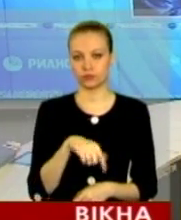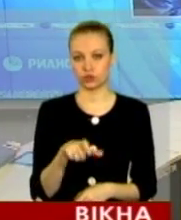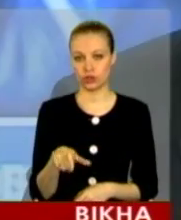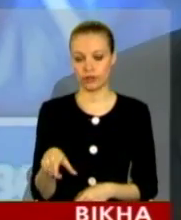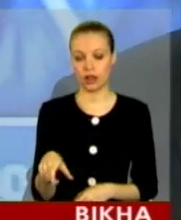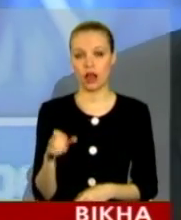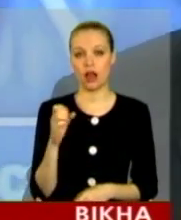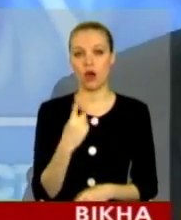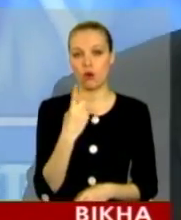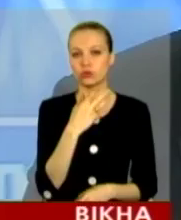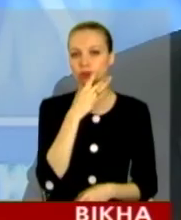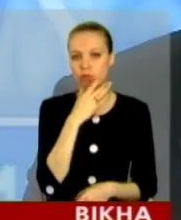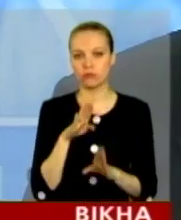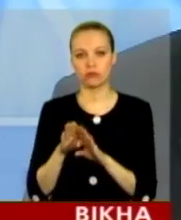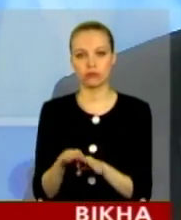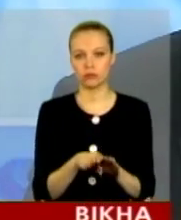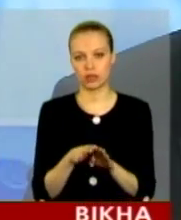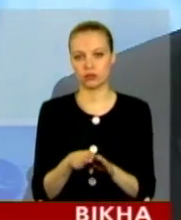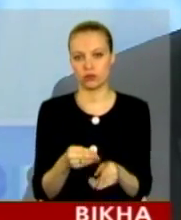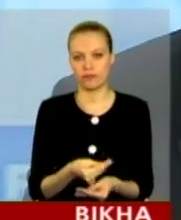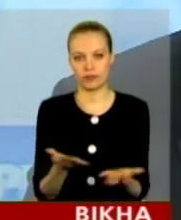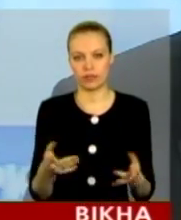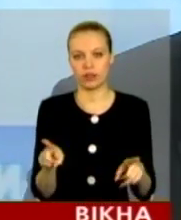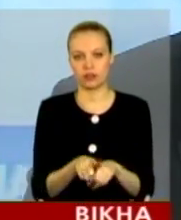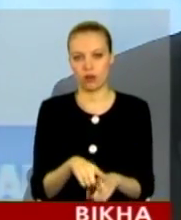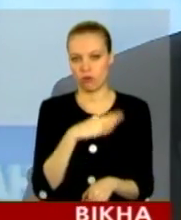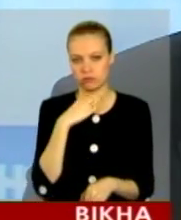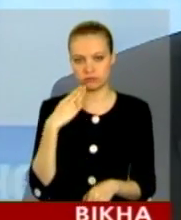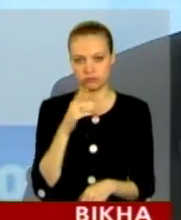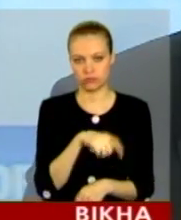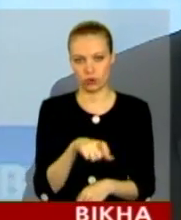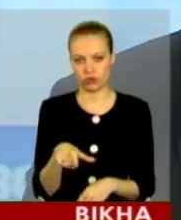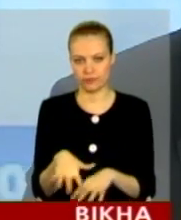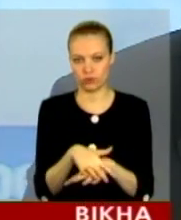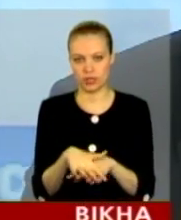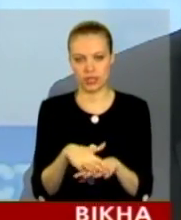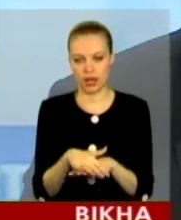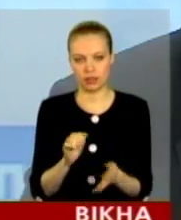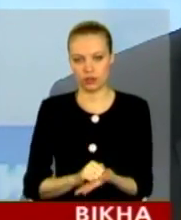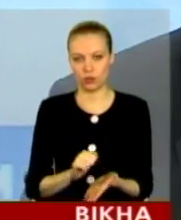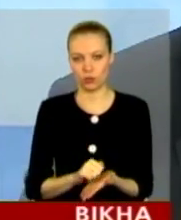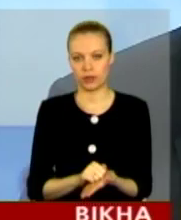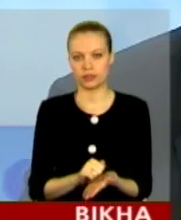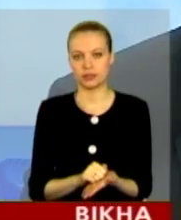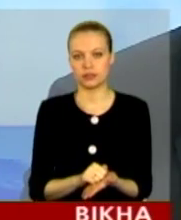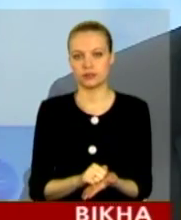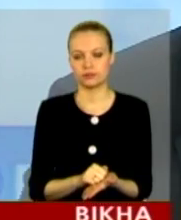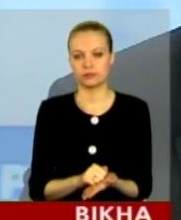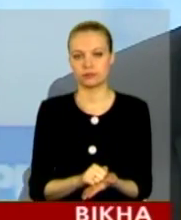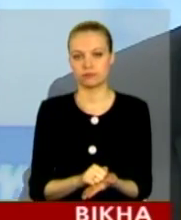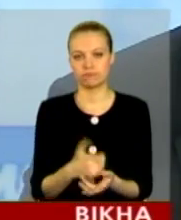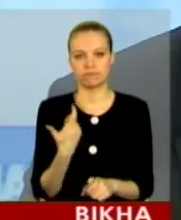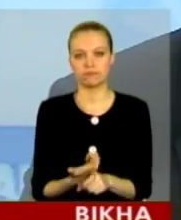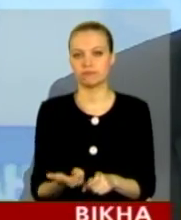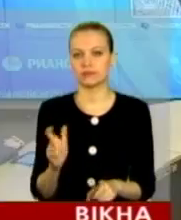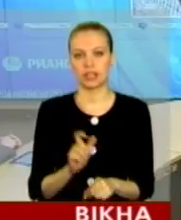человек. Одномоментно, как вы понимаете, выдать такому количеству населения документы